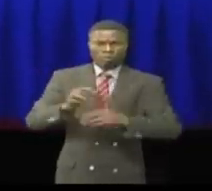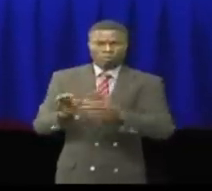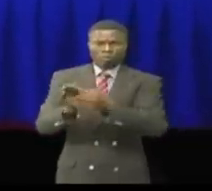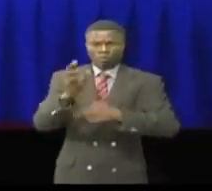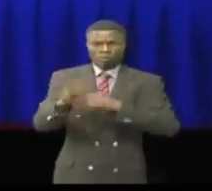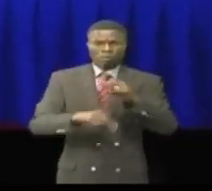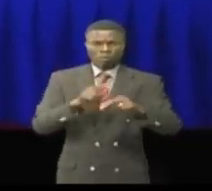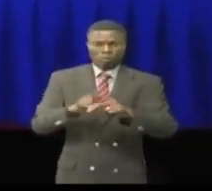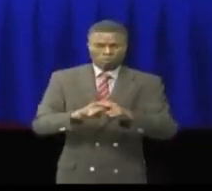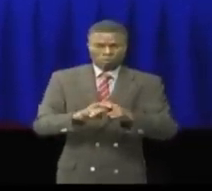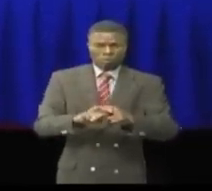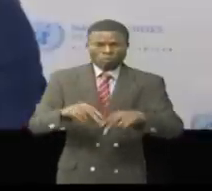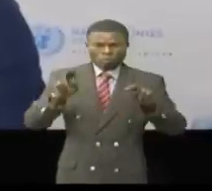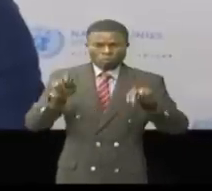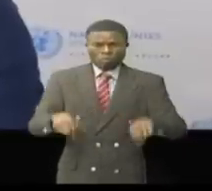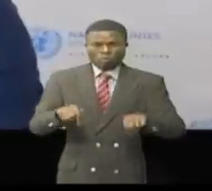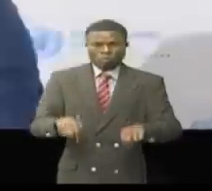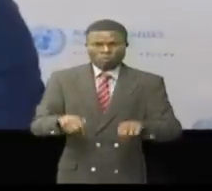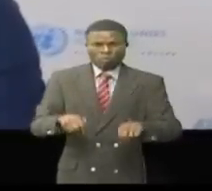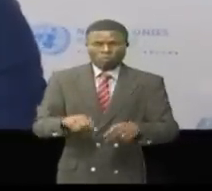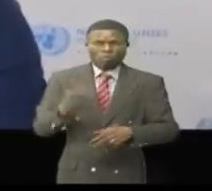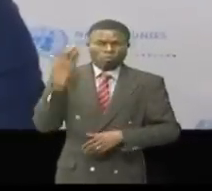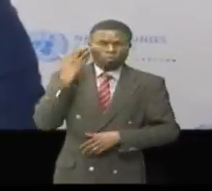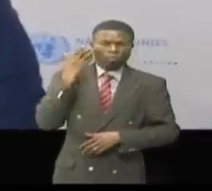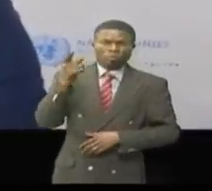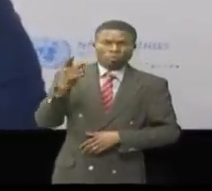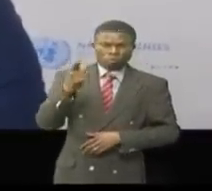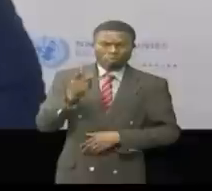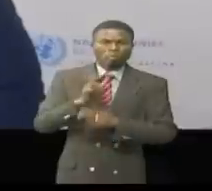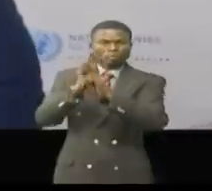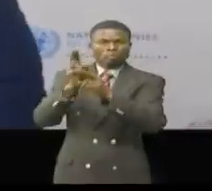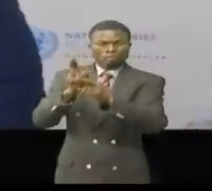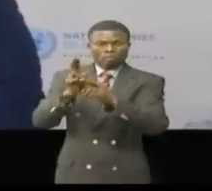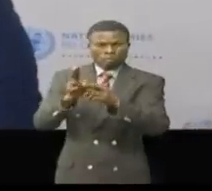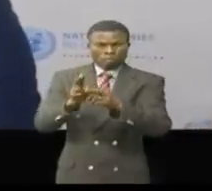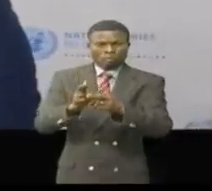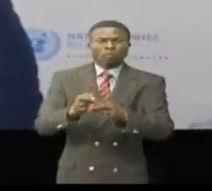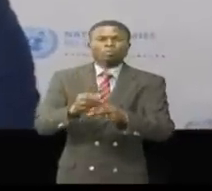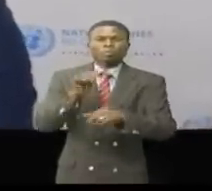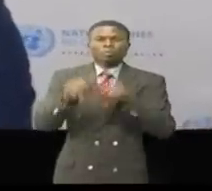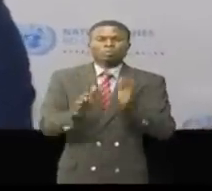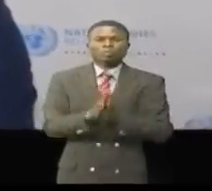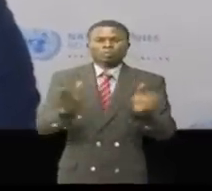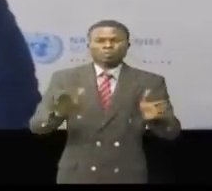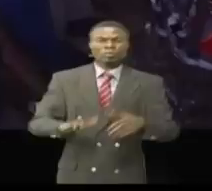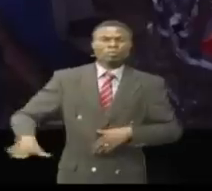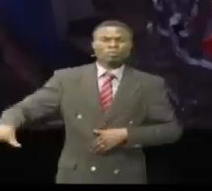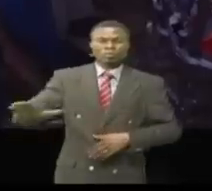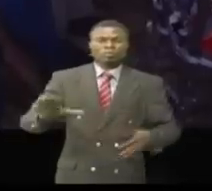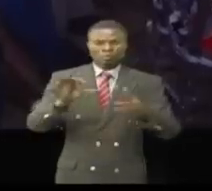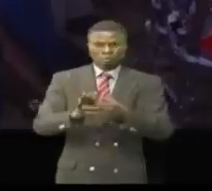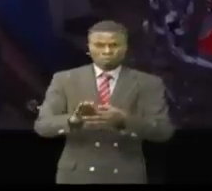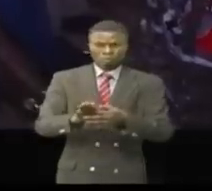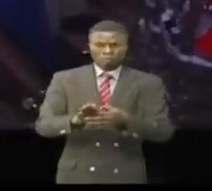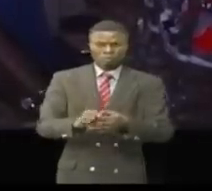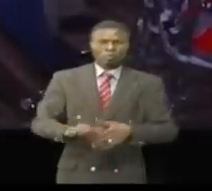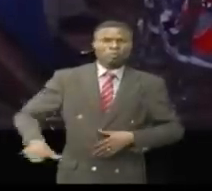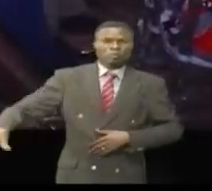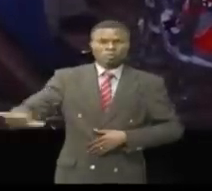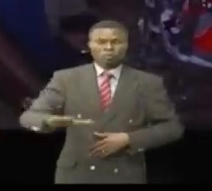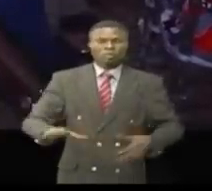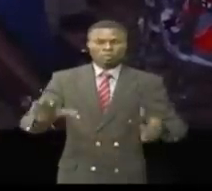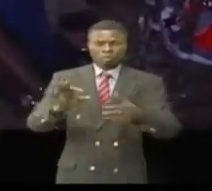coordonnateur résident en RDC, Aboubakri Diaw, a rapporté le message du secrétaire général des Nations Unies. Des Nations Unies,